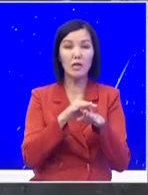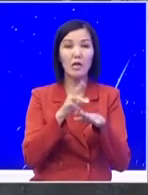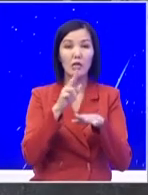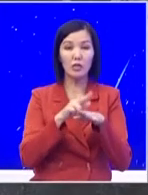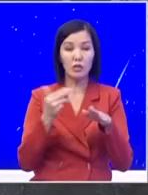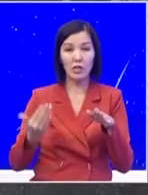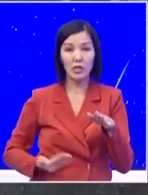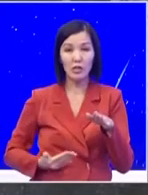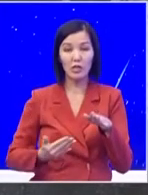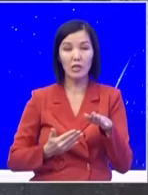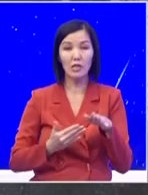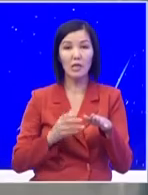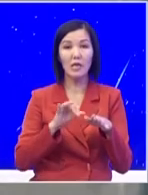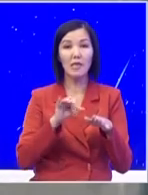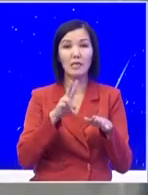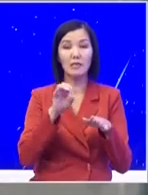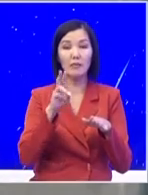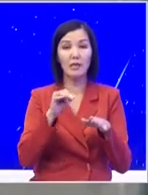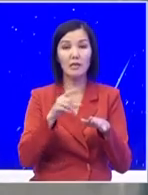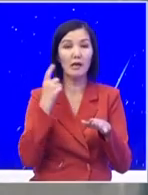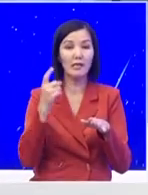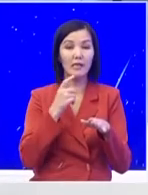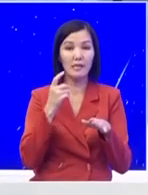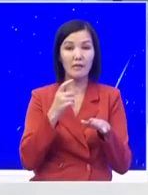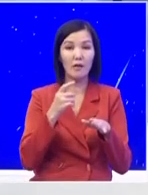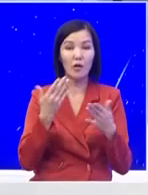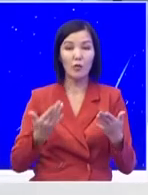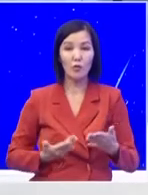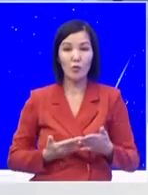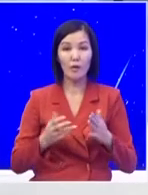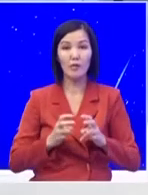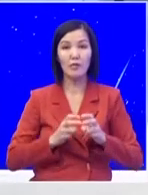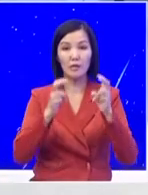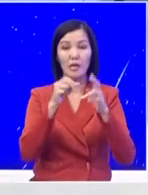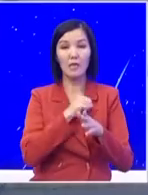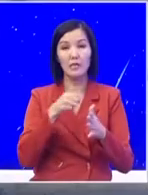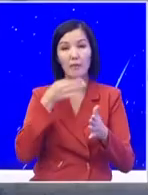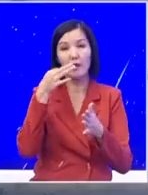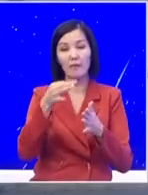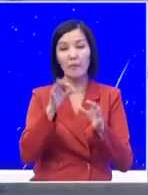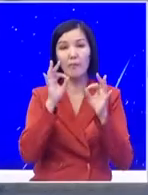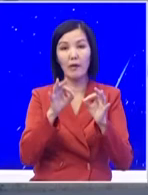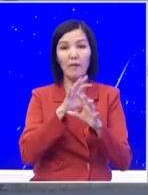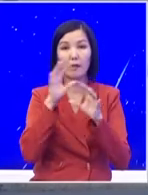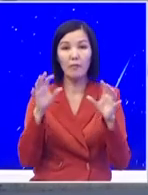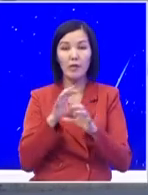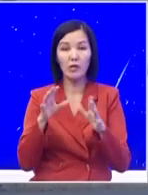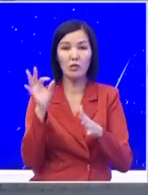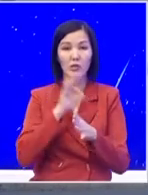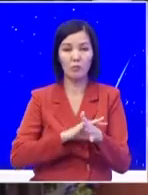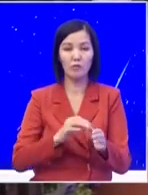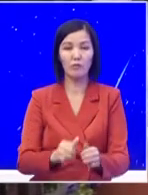закону о жилищных отношениях. Однако домовладельцы, в собственности которых находятся лифты, несут ответственность за правильное и бережное их